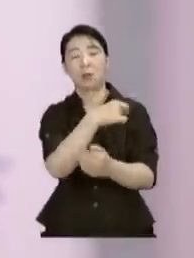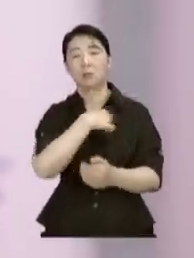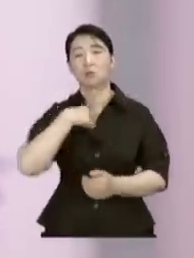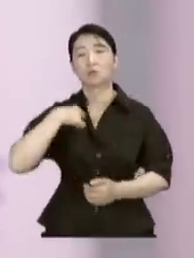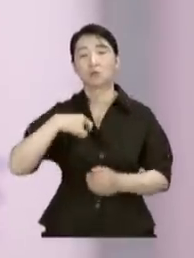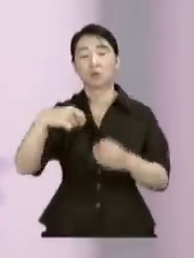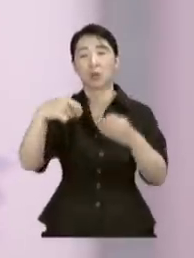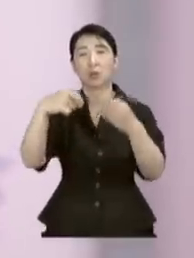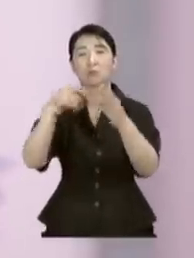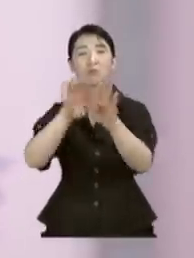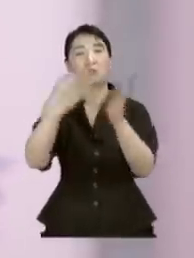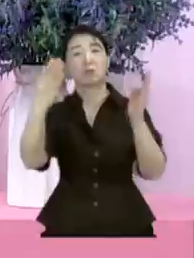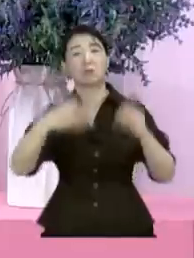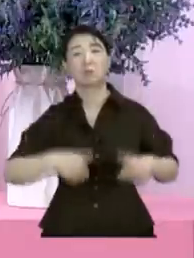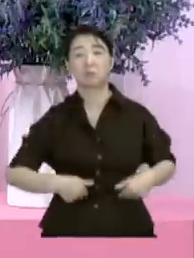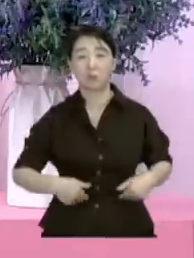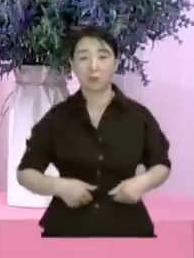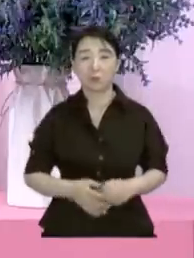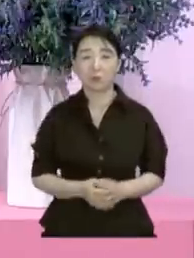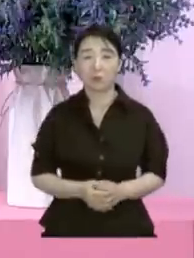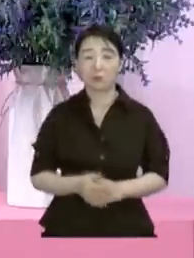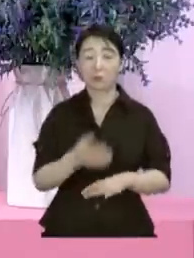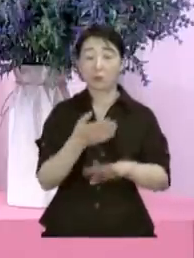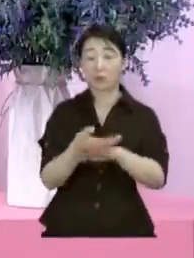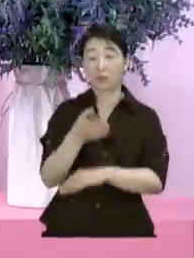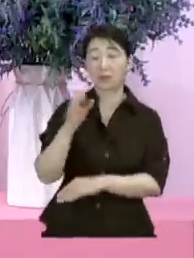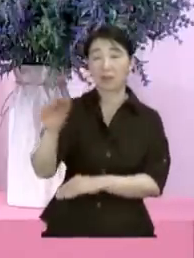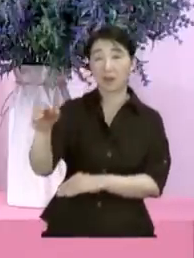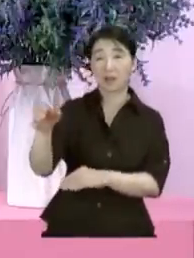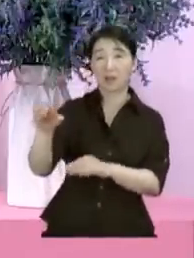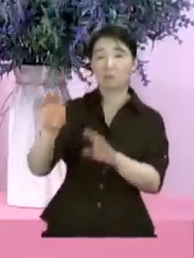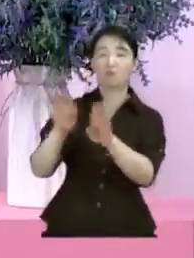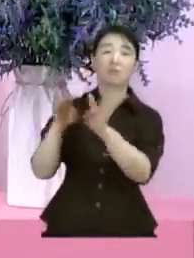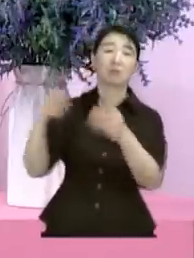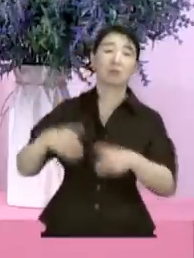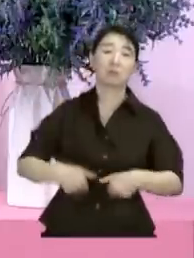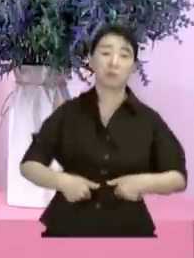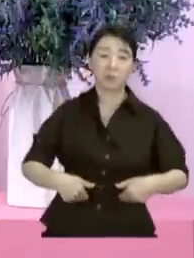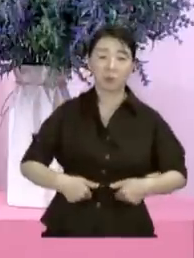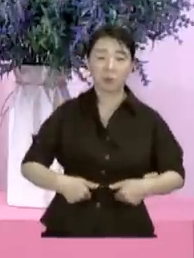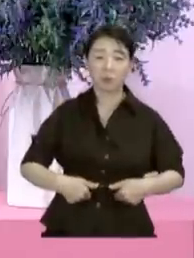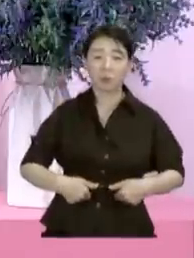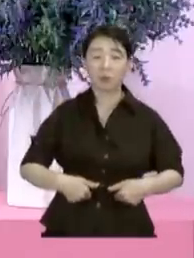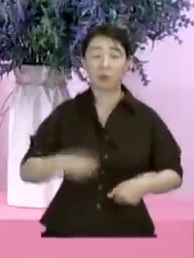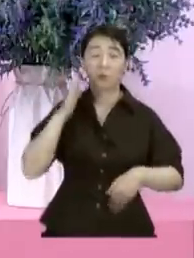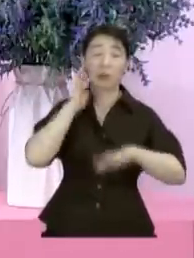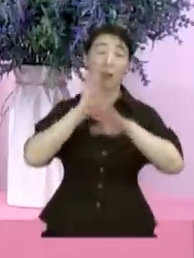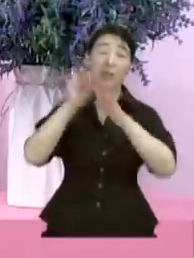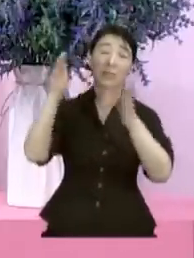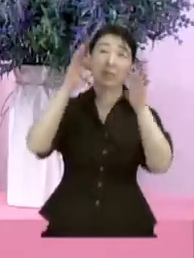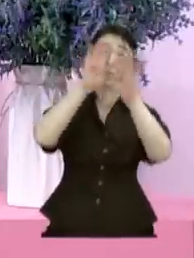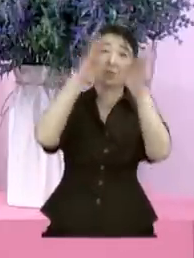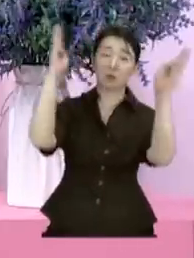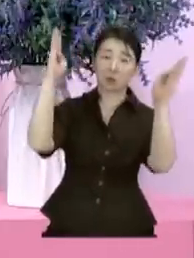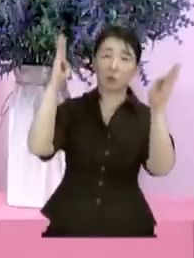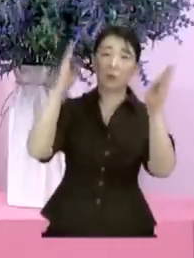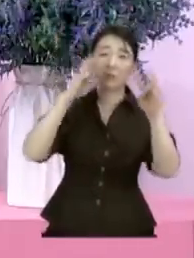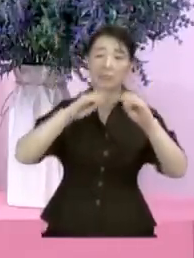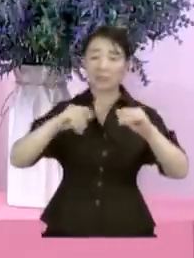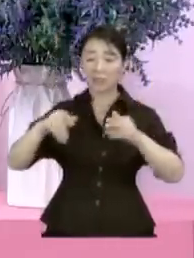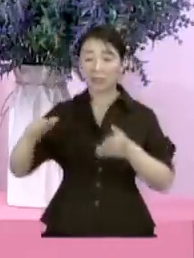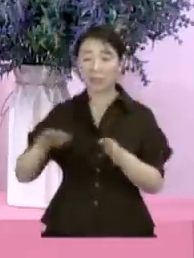바랍니다. 아, 네. 두 번째는 제3국의 또 문이 열리기를 바라고요. 하늘 길을 여시고 땅의 길을 여시고 바닷길을